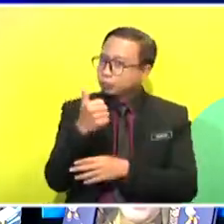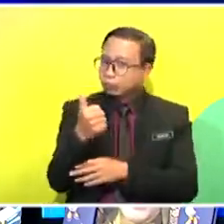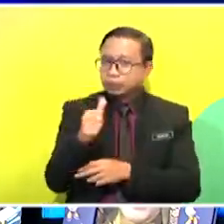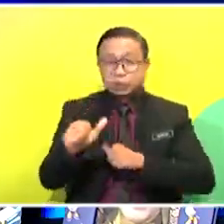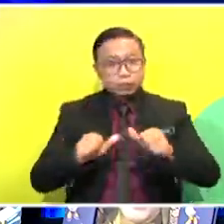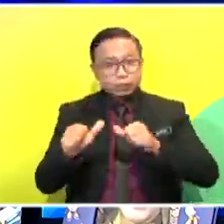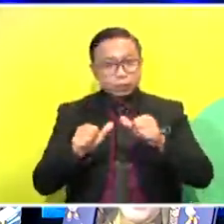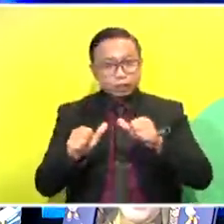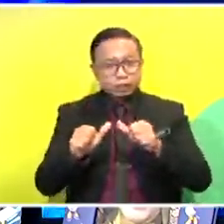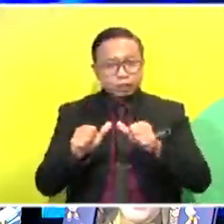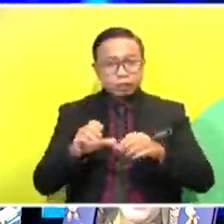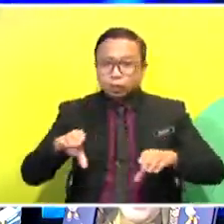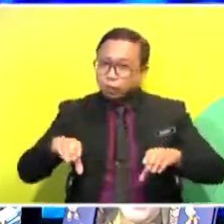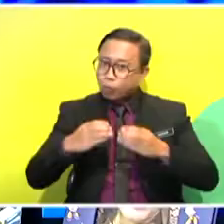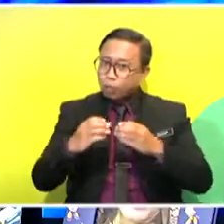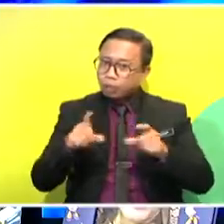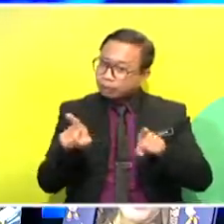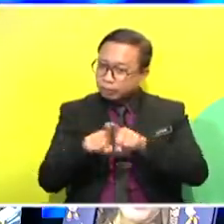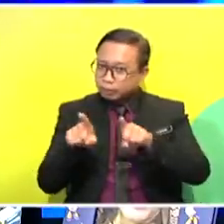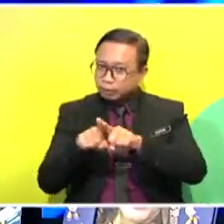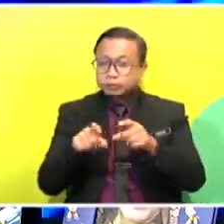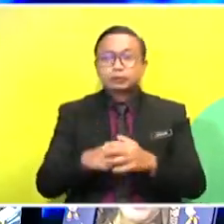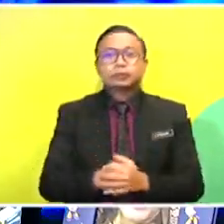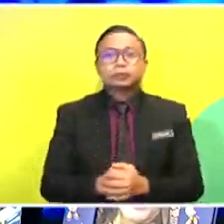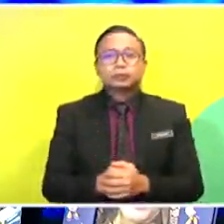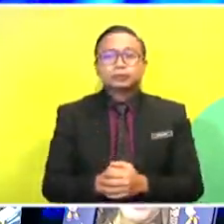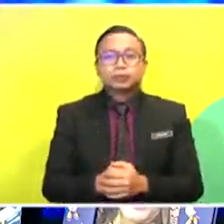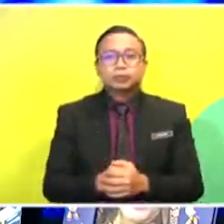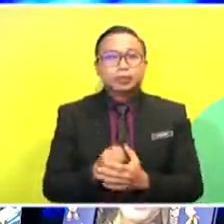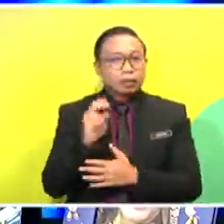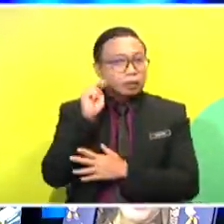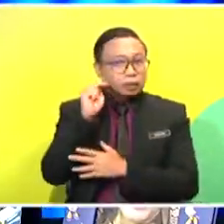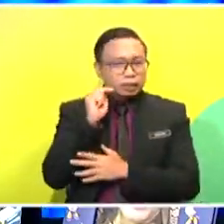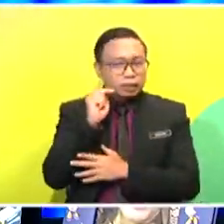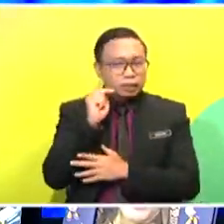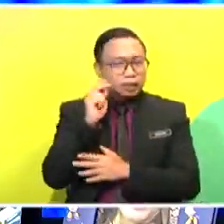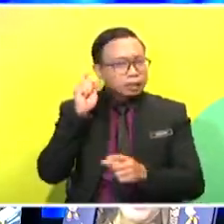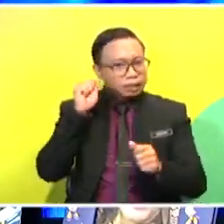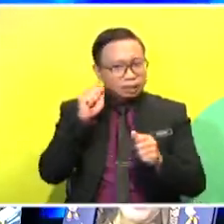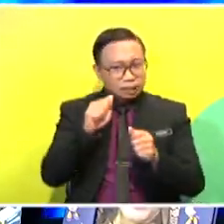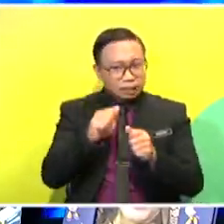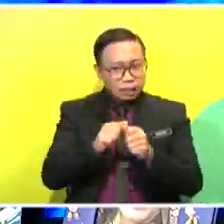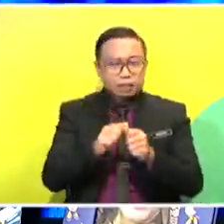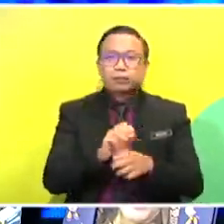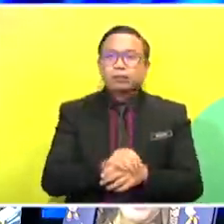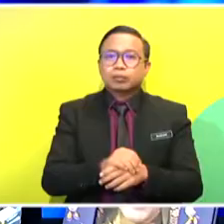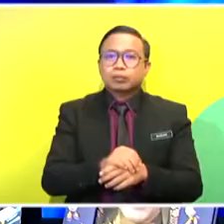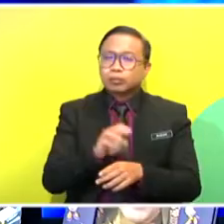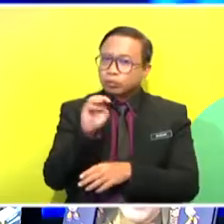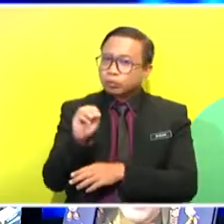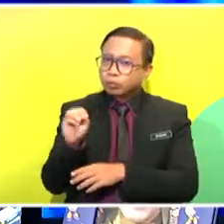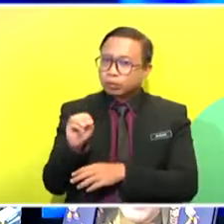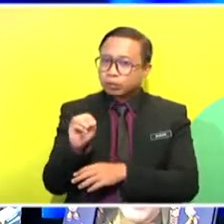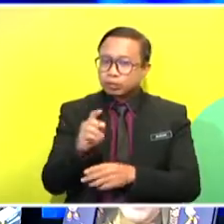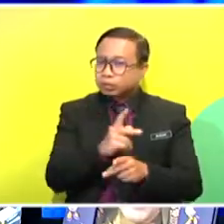aktiviti yang akan kita lakukan bersama-sama. Sebelum itu, Nisa nak ingatkan kepada murid-murid di rumah agar kekal menjaga